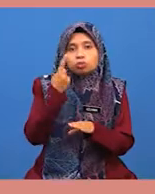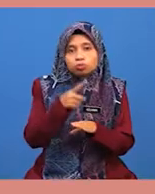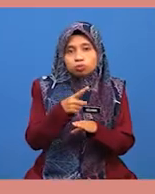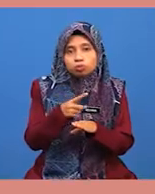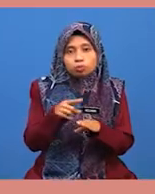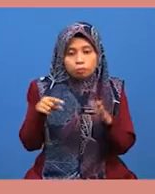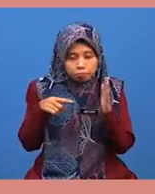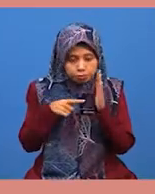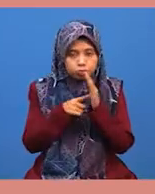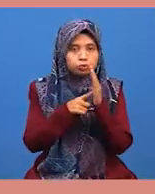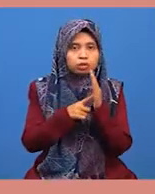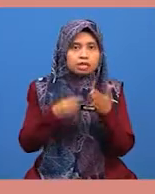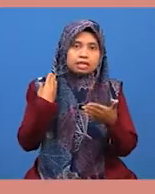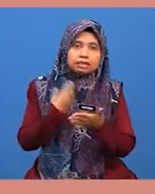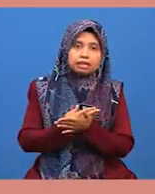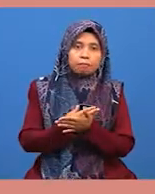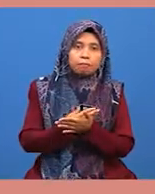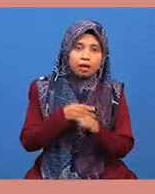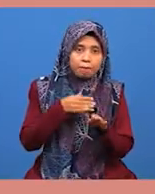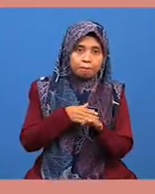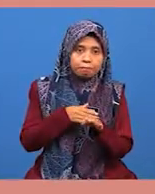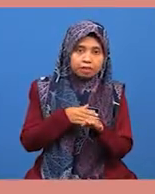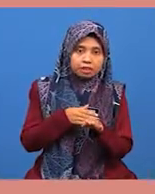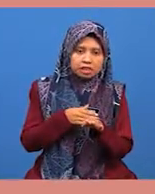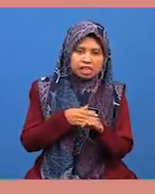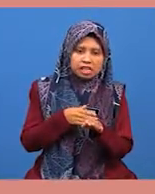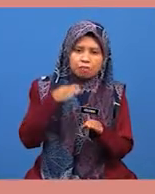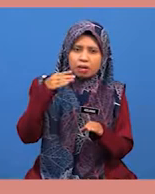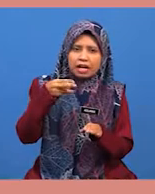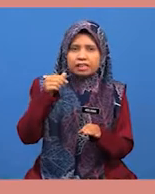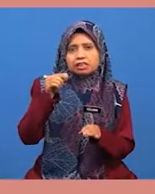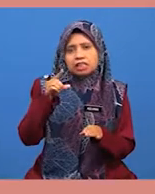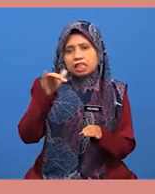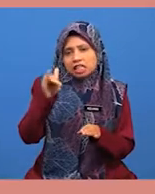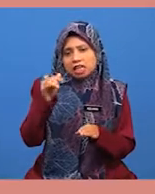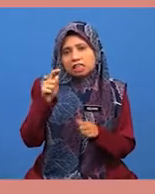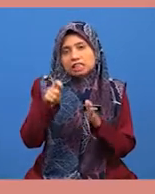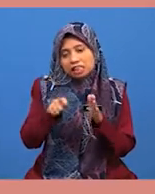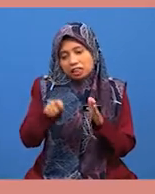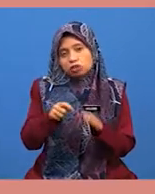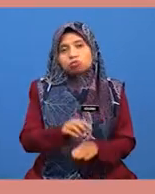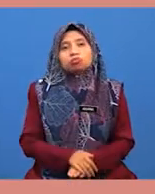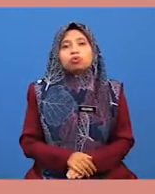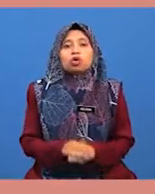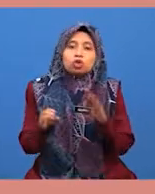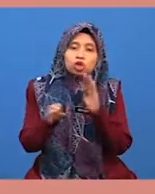untuk menunjukkan sampai pada sesuatu had yang tertentu. Contoh